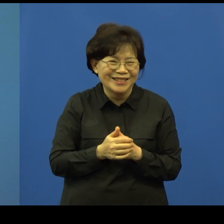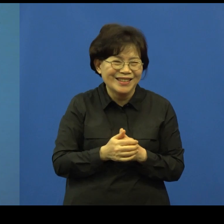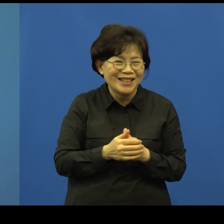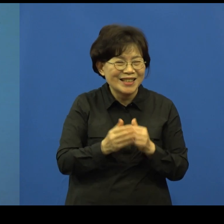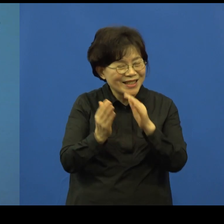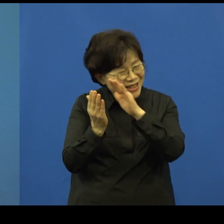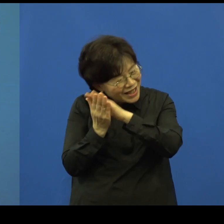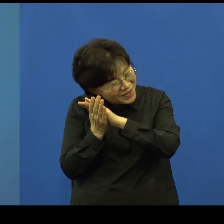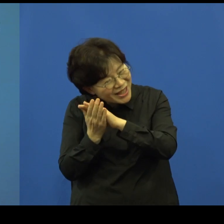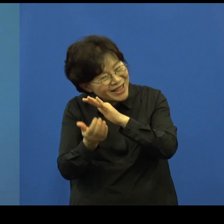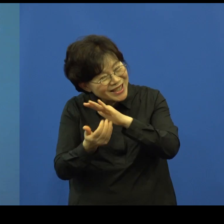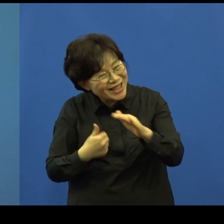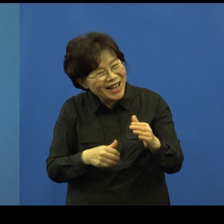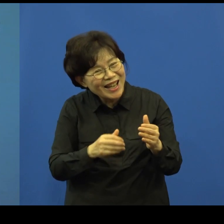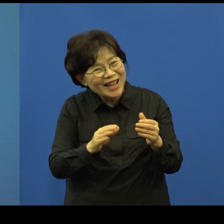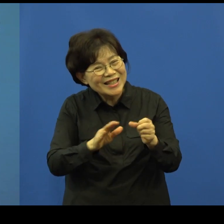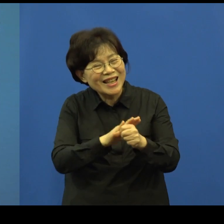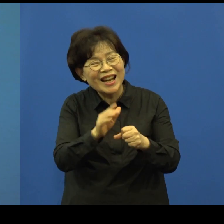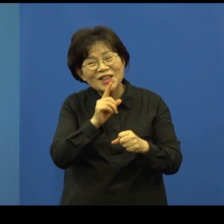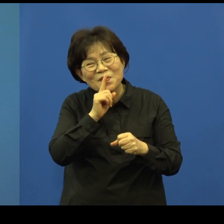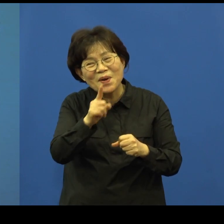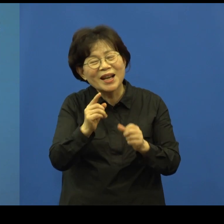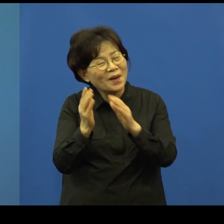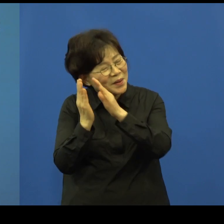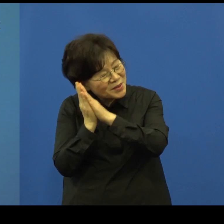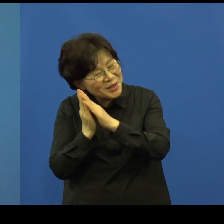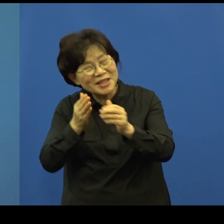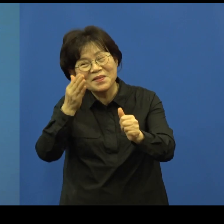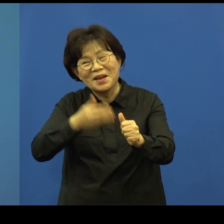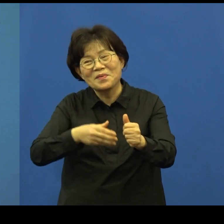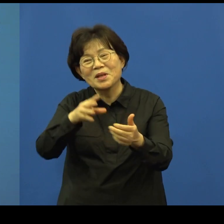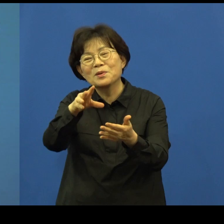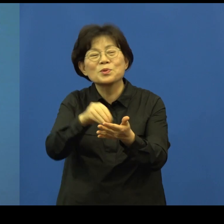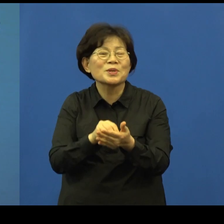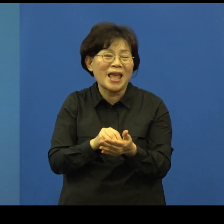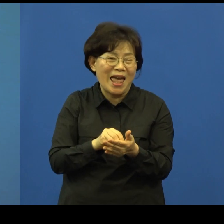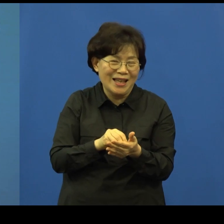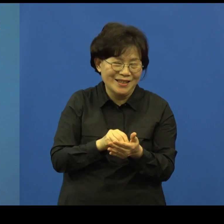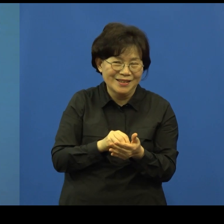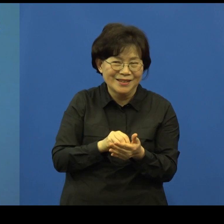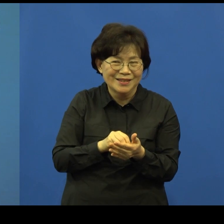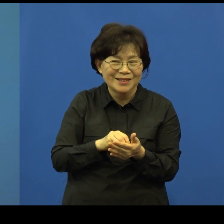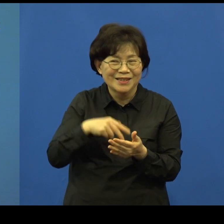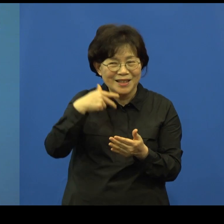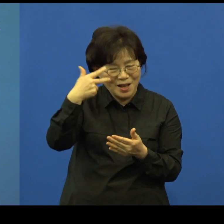주무시기 전에 반드시 사랑한다고 얘기하고 오늘 숙제 다음 주를 확인하는.